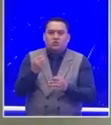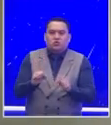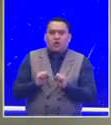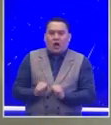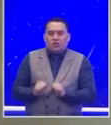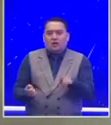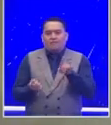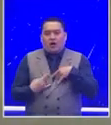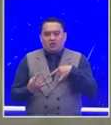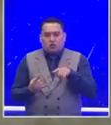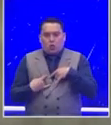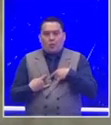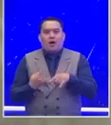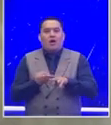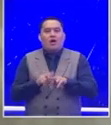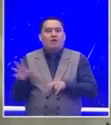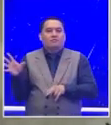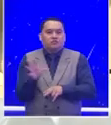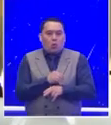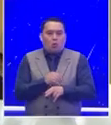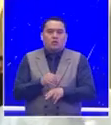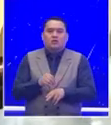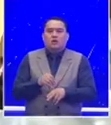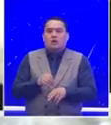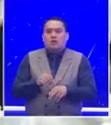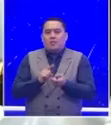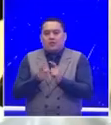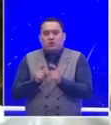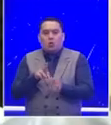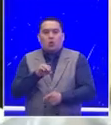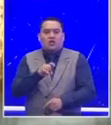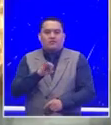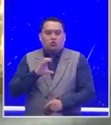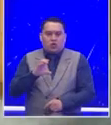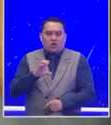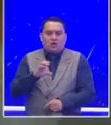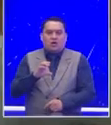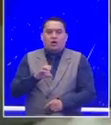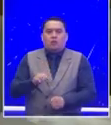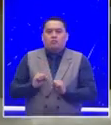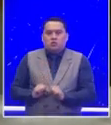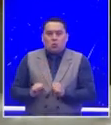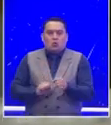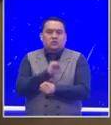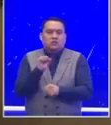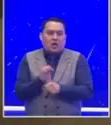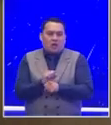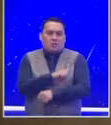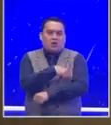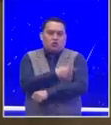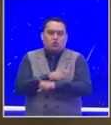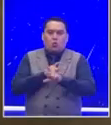защитных одноразовых костюмов. Все эти средства пойдут в тыл по борьбе с коронавирусом, в том числе на блок и санпосты,